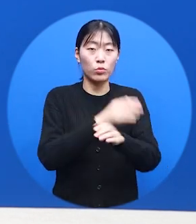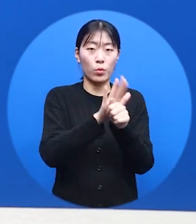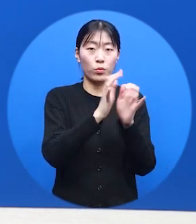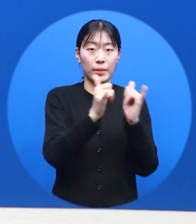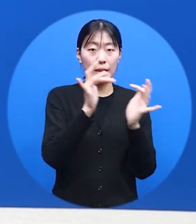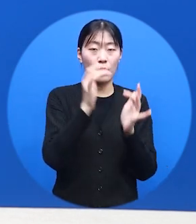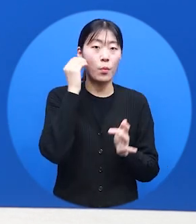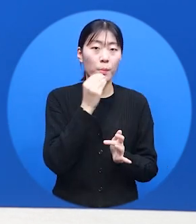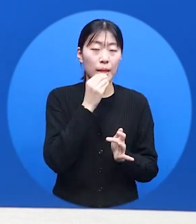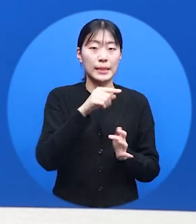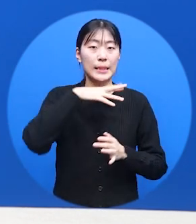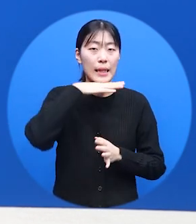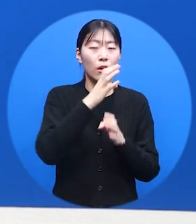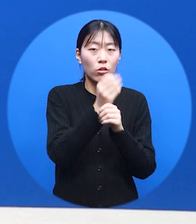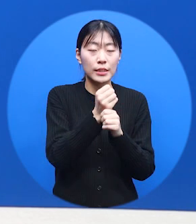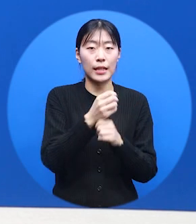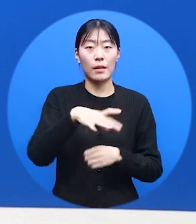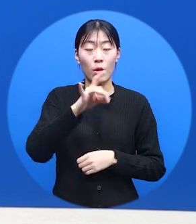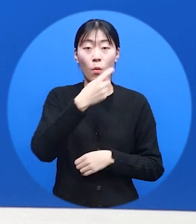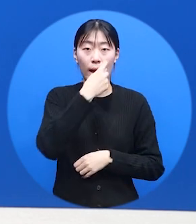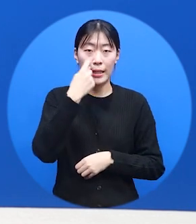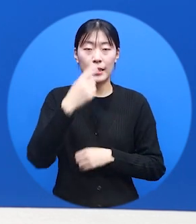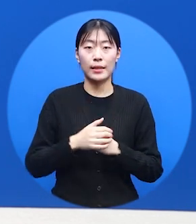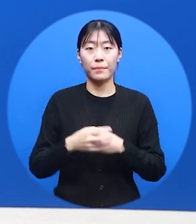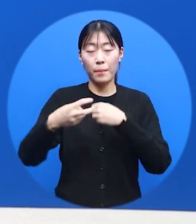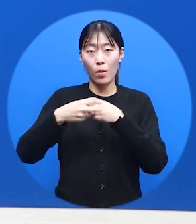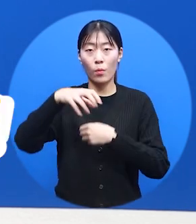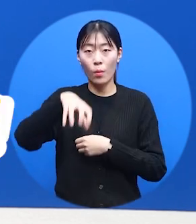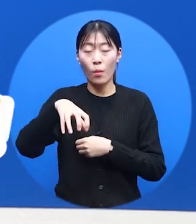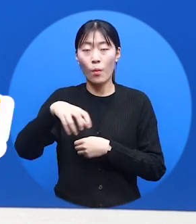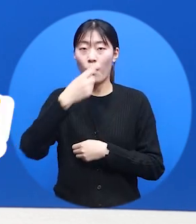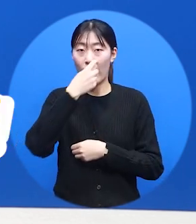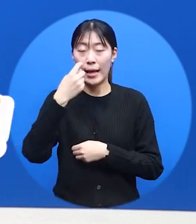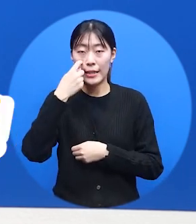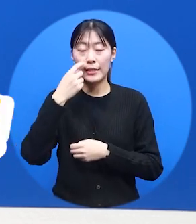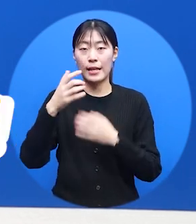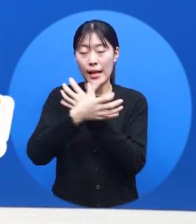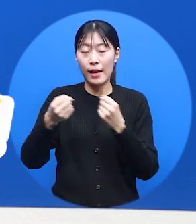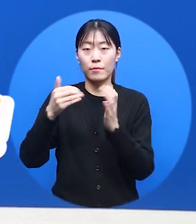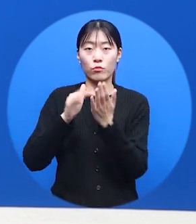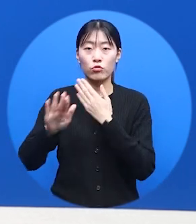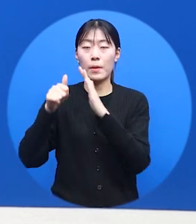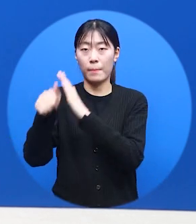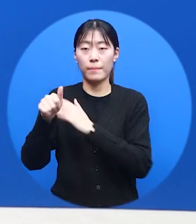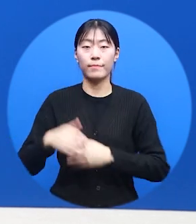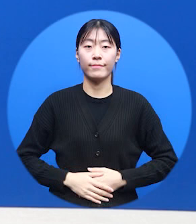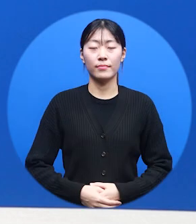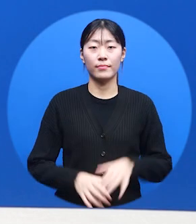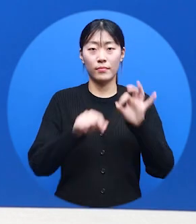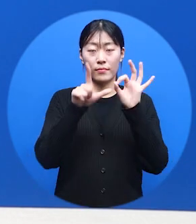도우미 사이트에서 연령별 일정 먼저 확인하시고 지정 의료기관을 검색해 사전 예약한 후 방문하시면 됩니다.